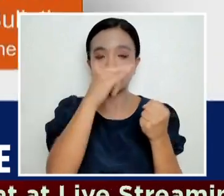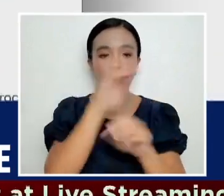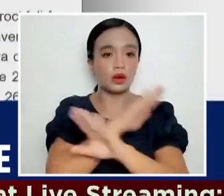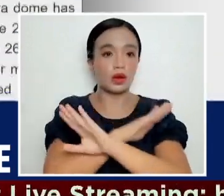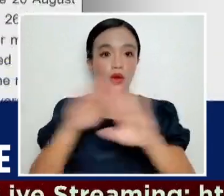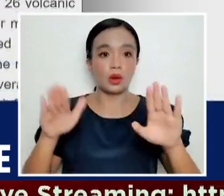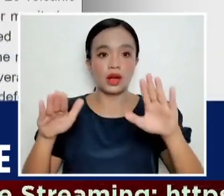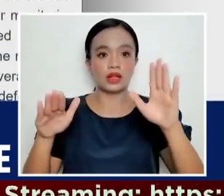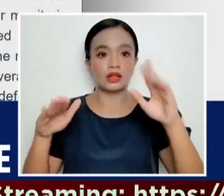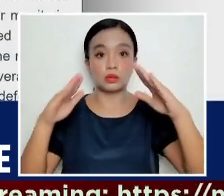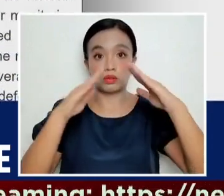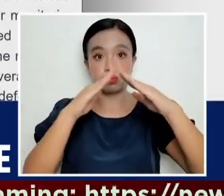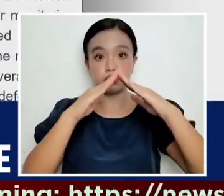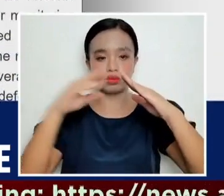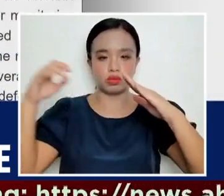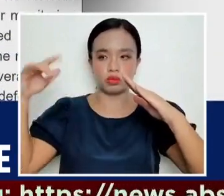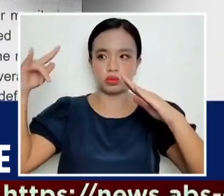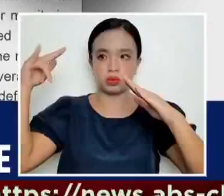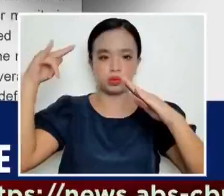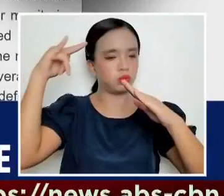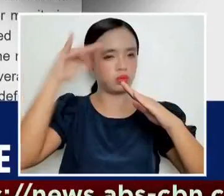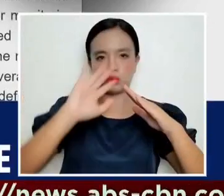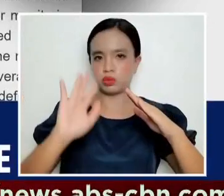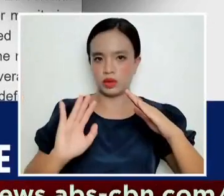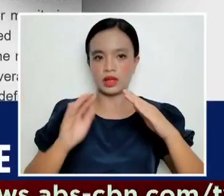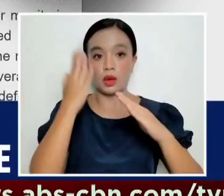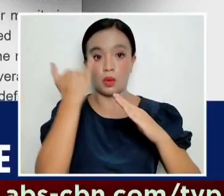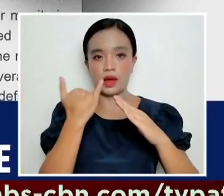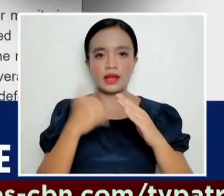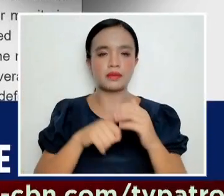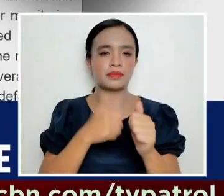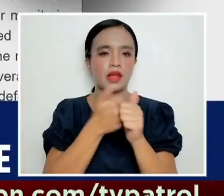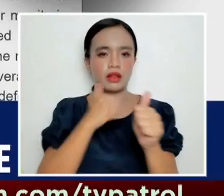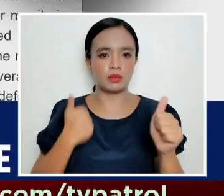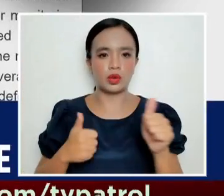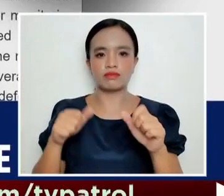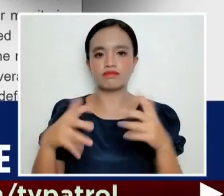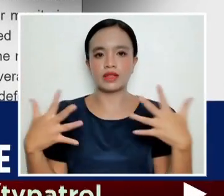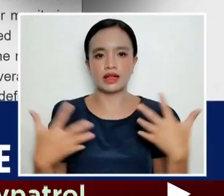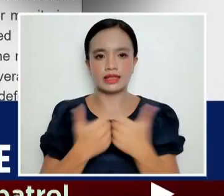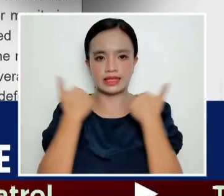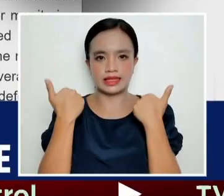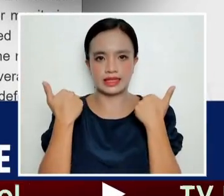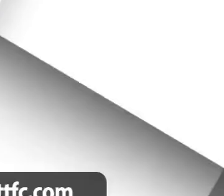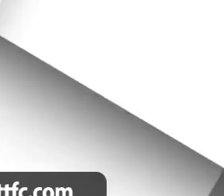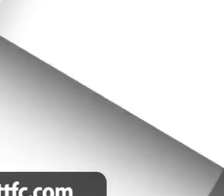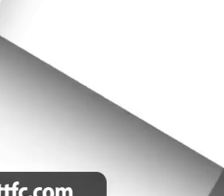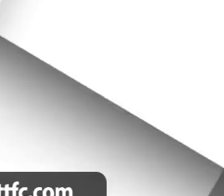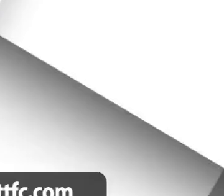sa tuktok ng bulkan para maiwasan ang aksidenteng dulot ng abo.